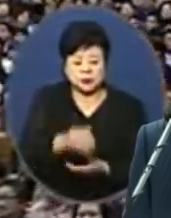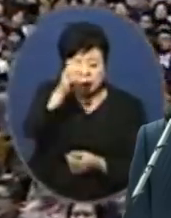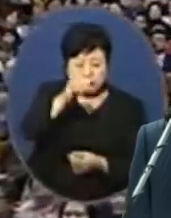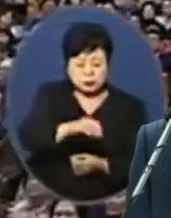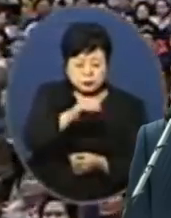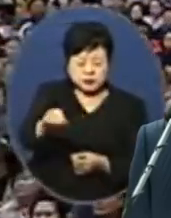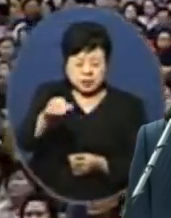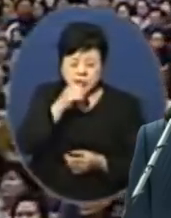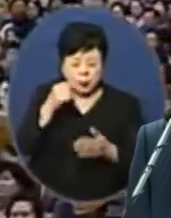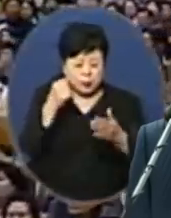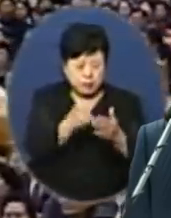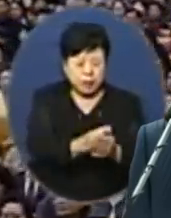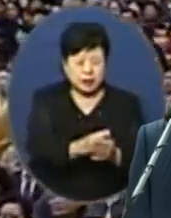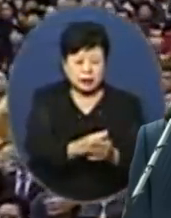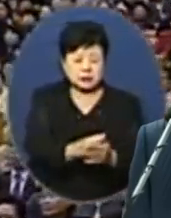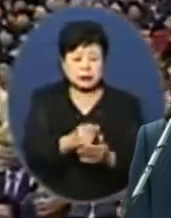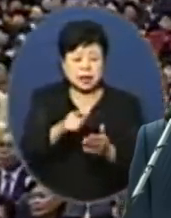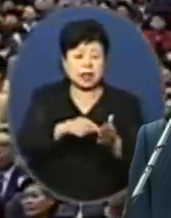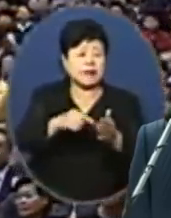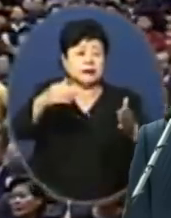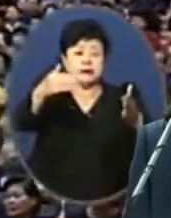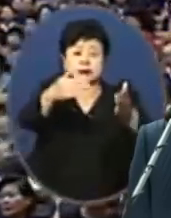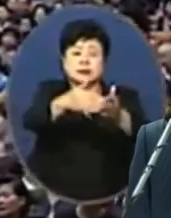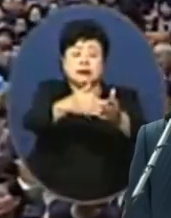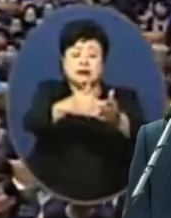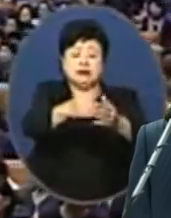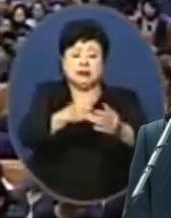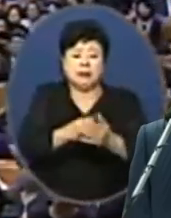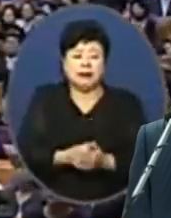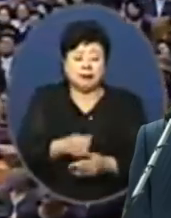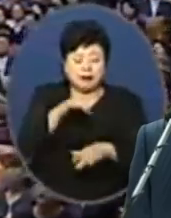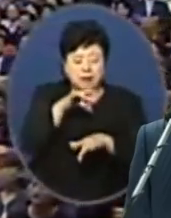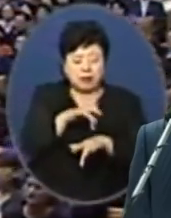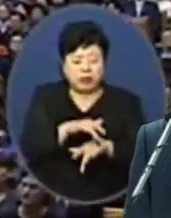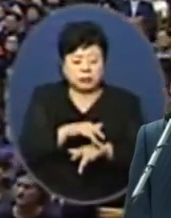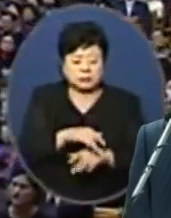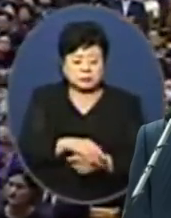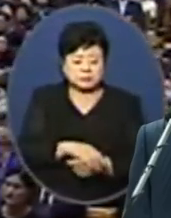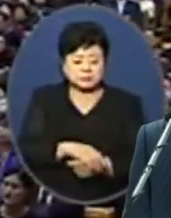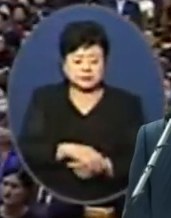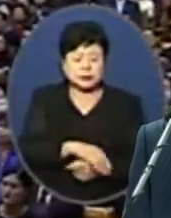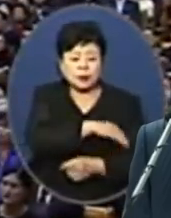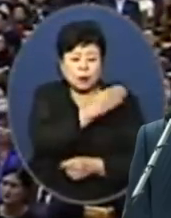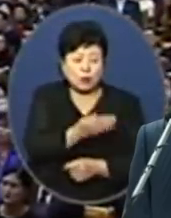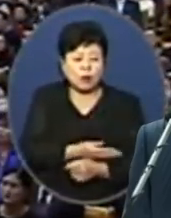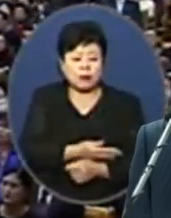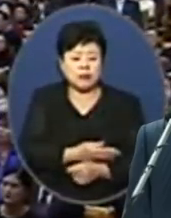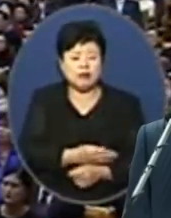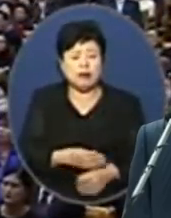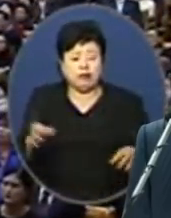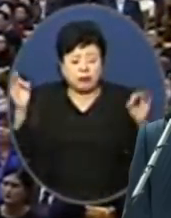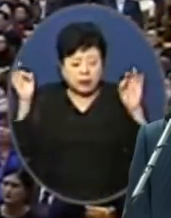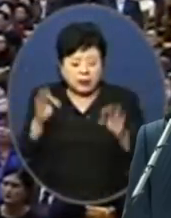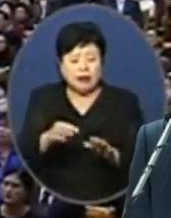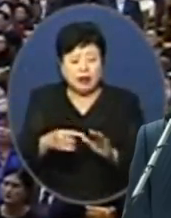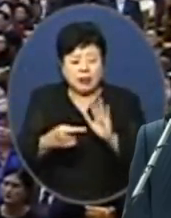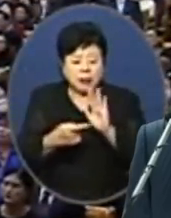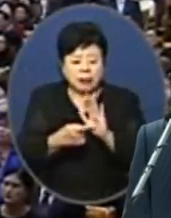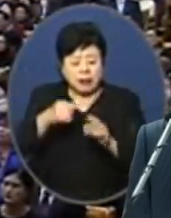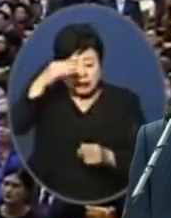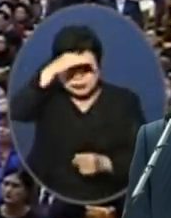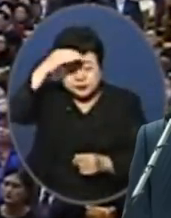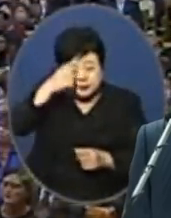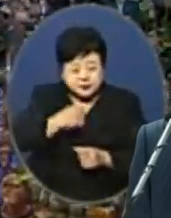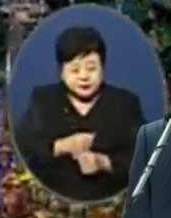십자가에 못 박아서 다 죄해버리셨습니다. 그리고 마귀의 통치자들과 권세자들을 무력화하여 드러내어 구경거리로